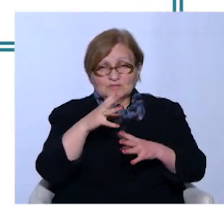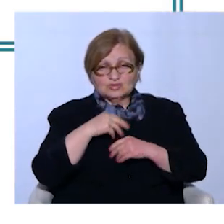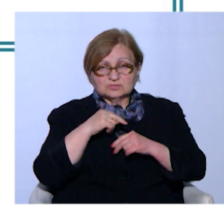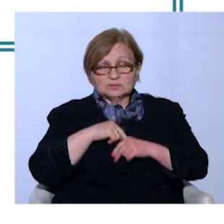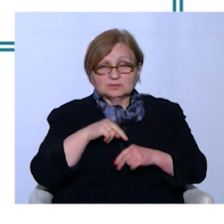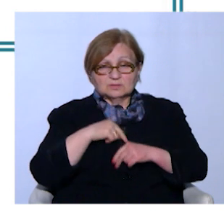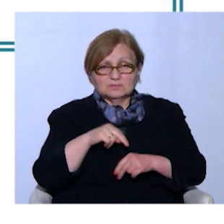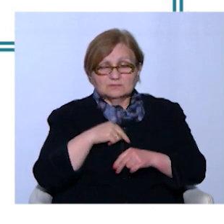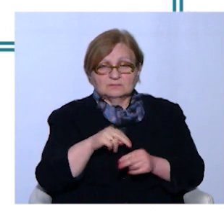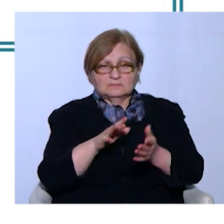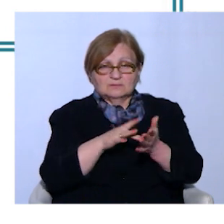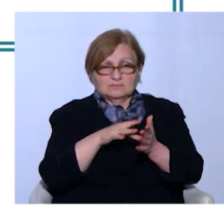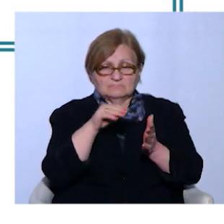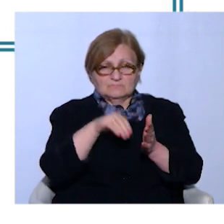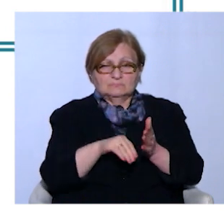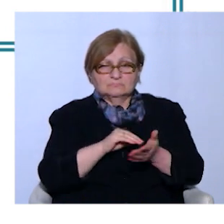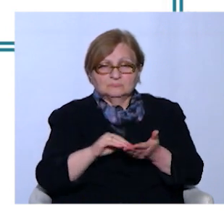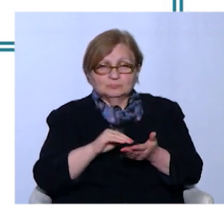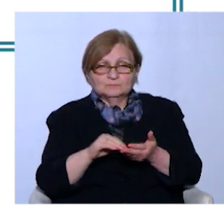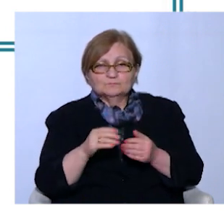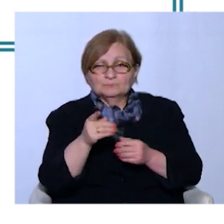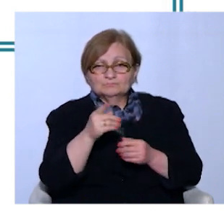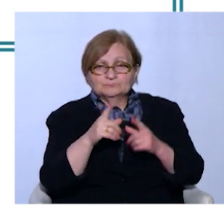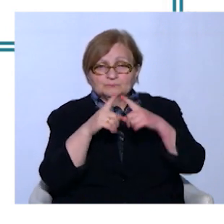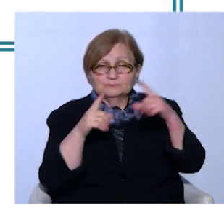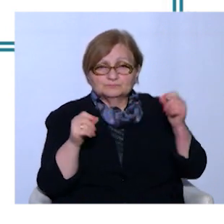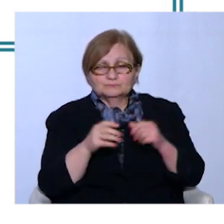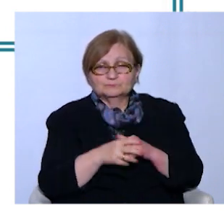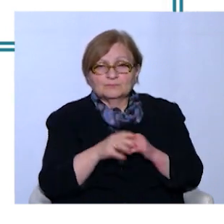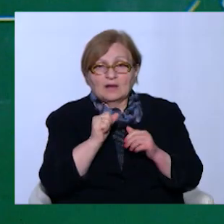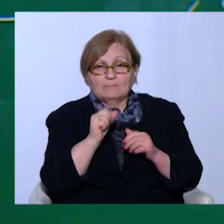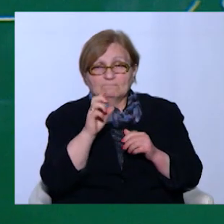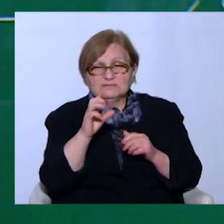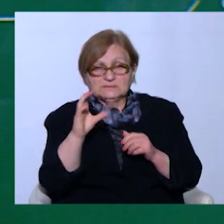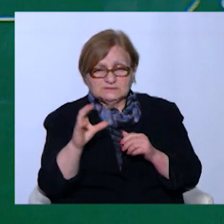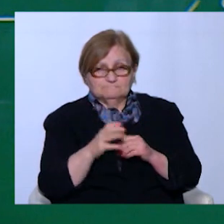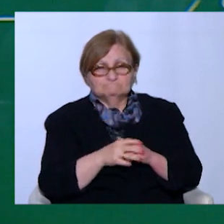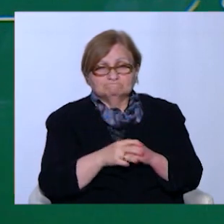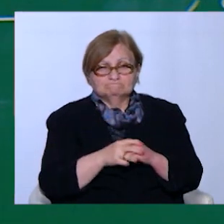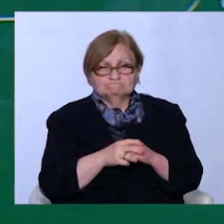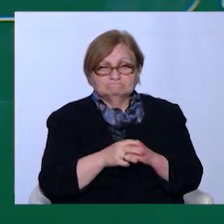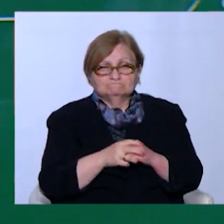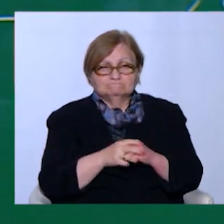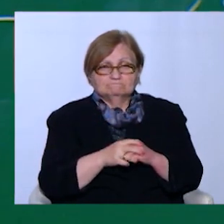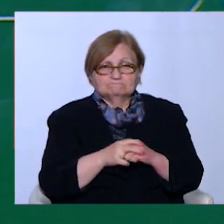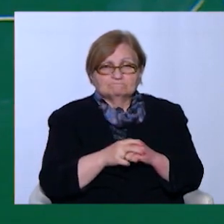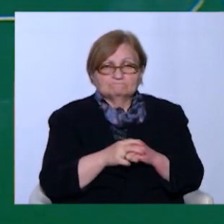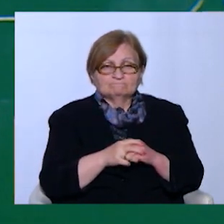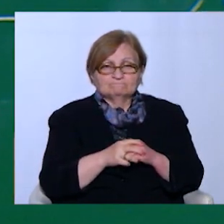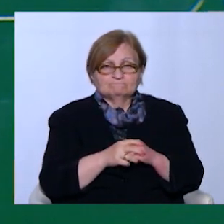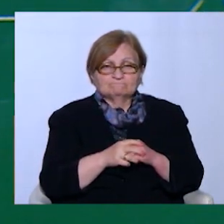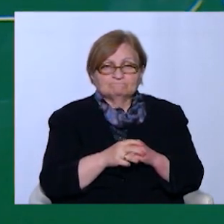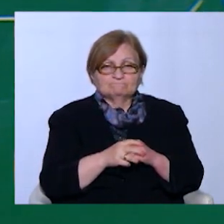ერთად რეულებში. ესე იგი, მოცემული გვაქვს ABC სამკუთხედი. A, B და C. A, B და